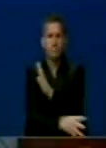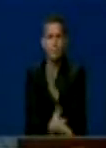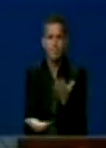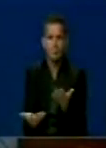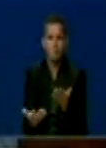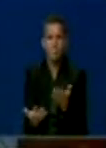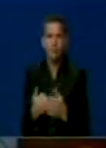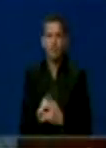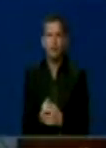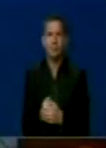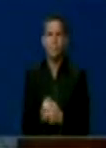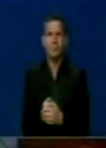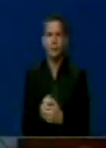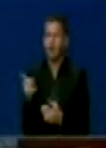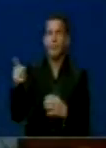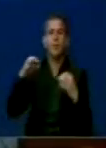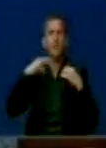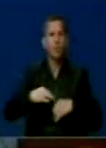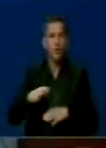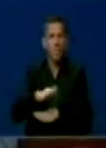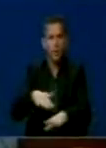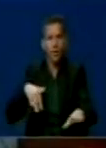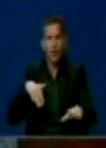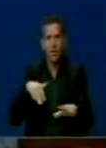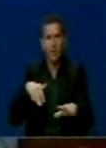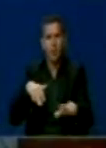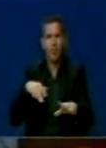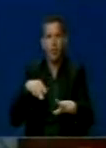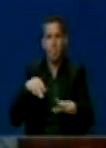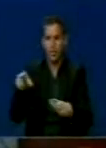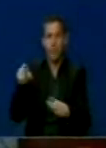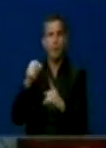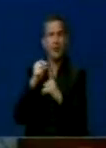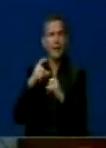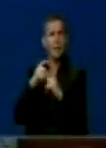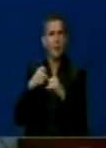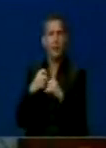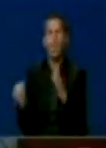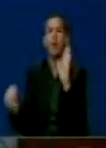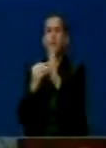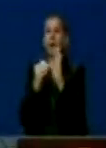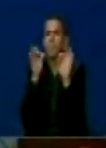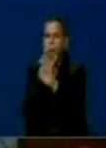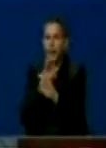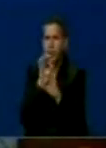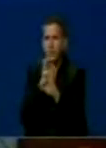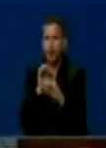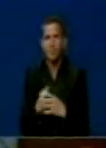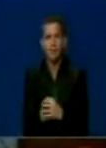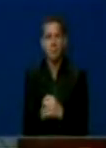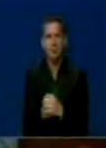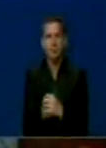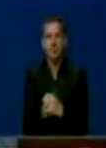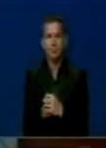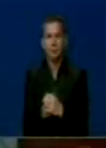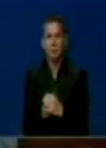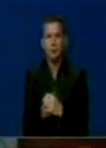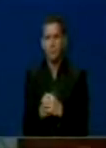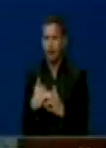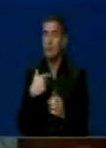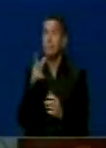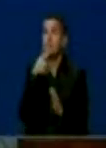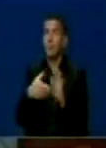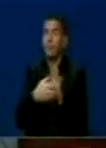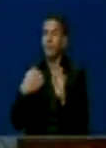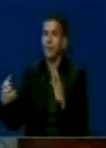Është tërheq nga vetë kryetari i grupit parlamentar të PDK-s. Edhe nuk është futur më kurrë në rendite. Pra ne këtu e kemi vazhdim të seancës